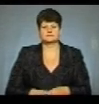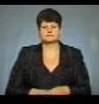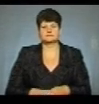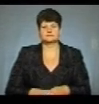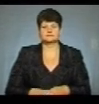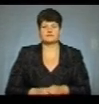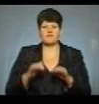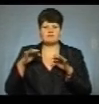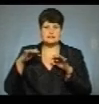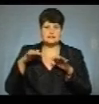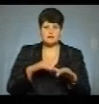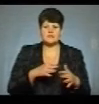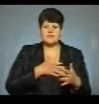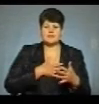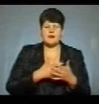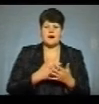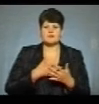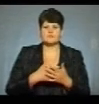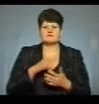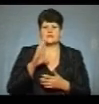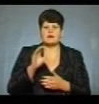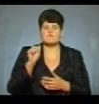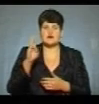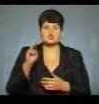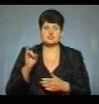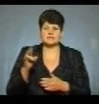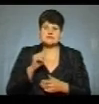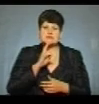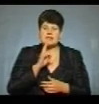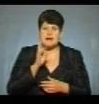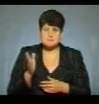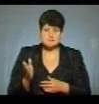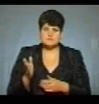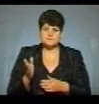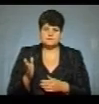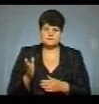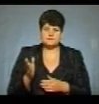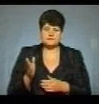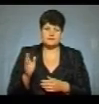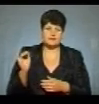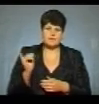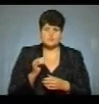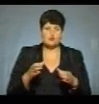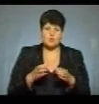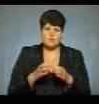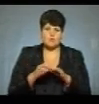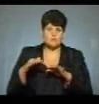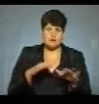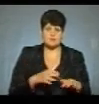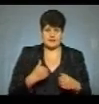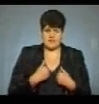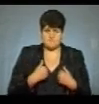В нападі на активіста Віталія Ващенка з Кременця і в груповому нападі на